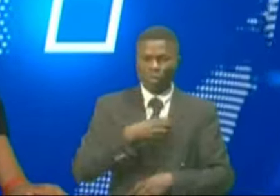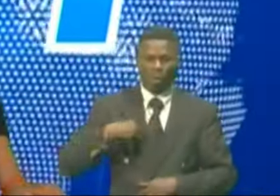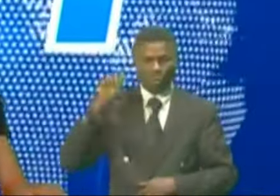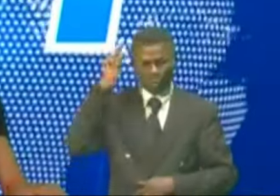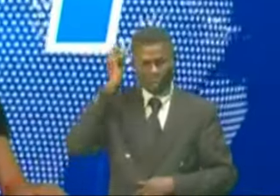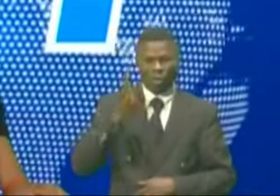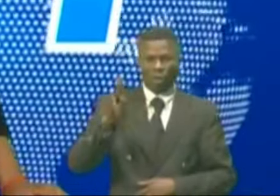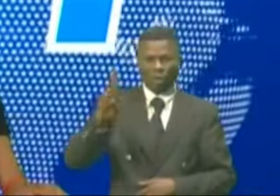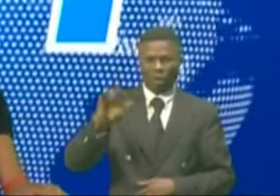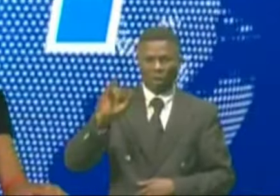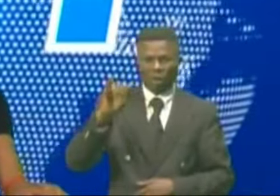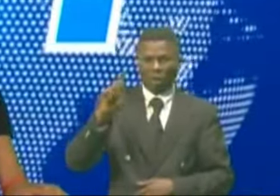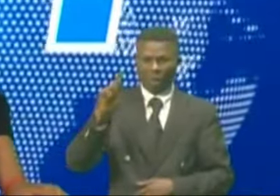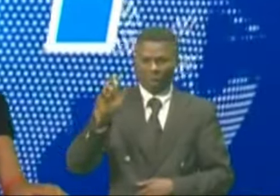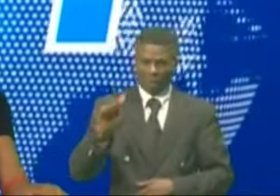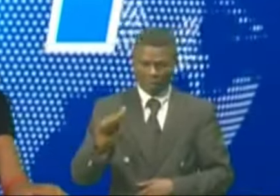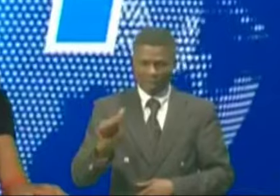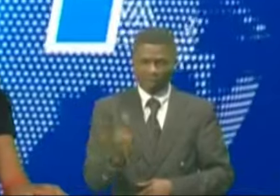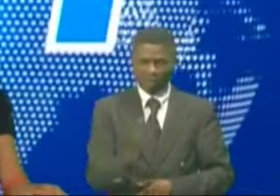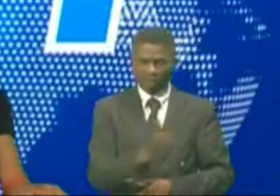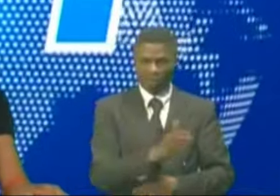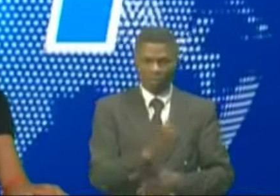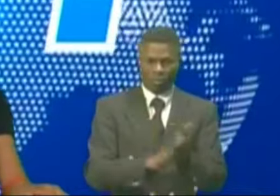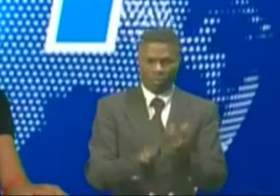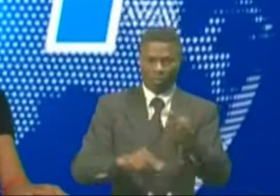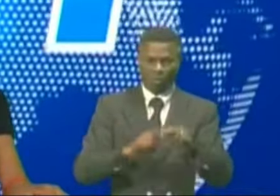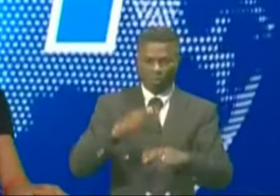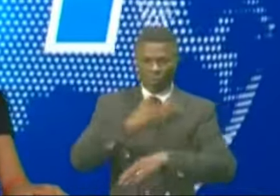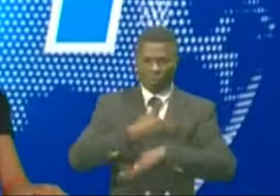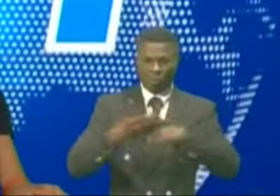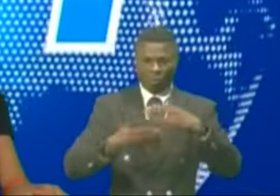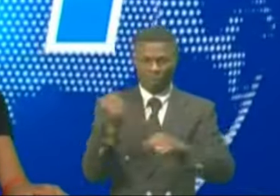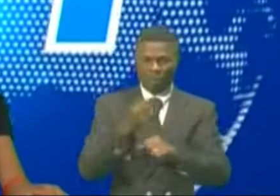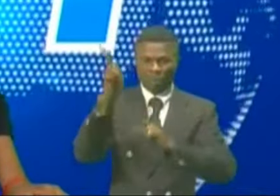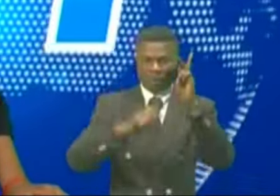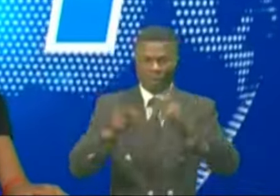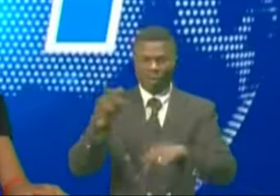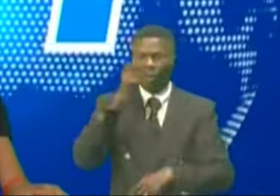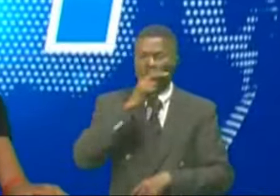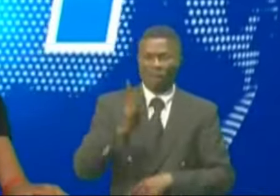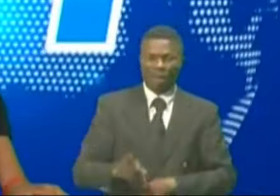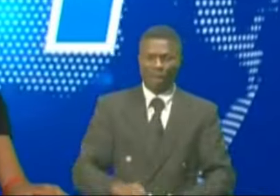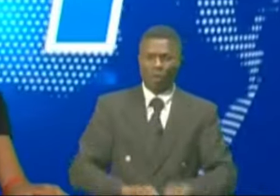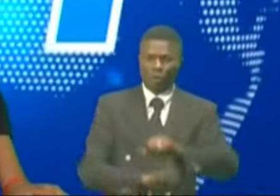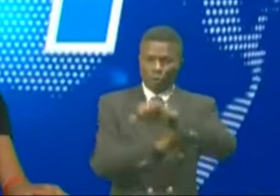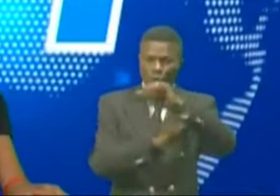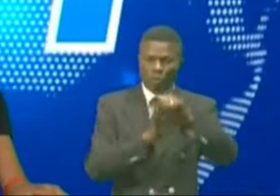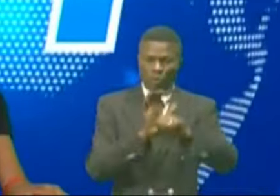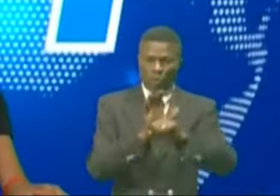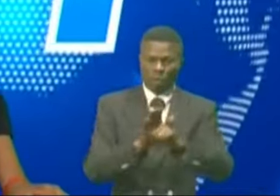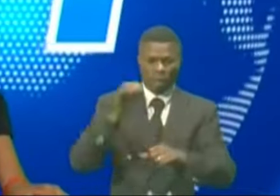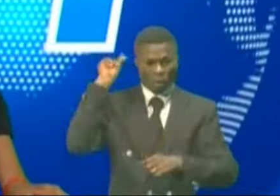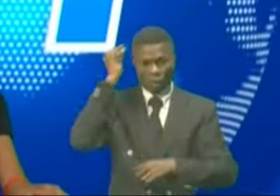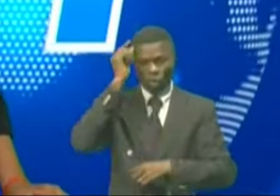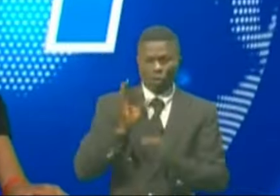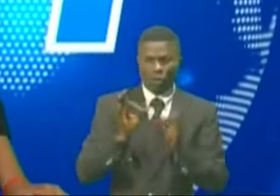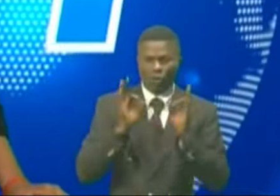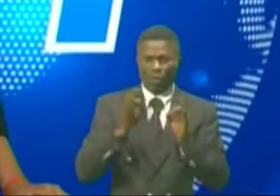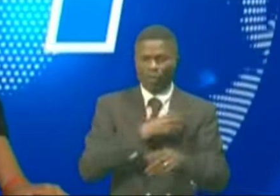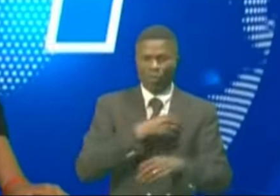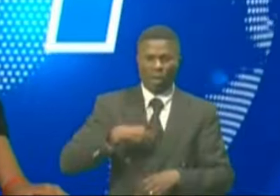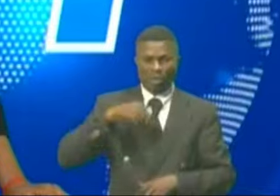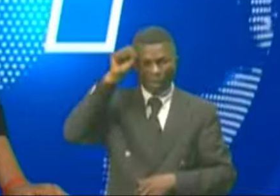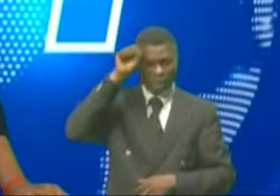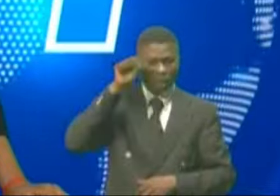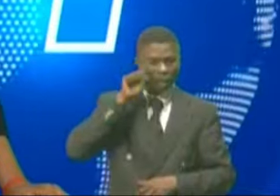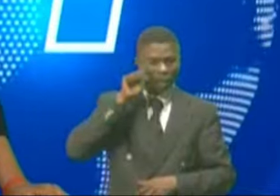Rita Bola. L'Institut national du bâtiment des travaux publics de Kisangani apporte son soutien au nouveau gouvernement souminois ainsi